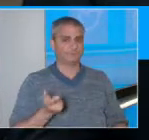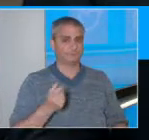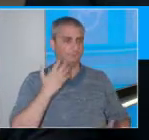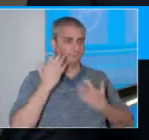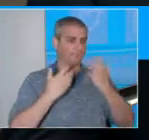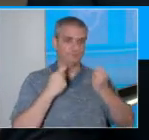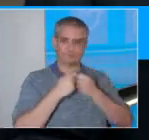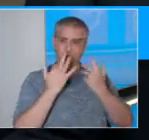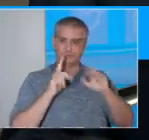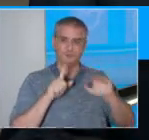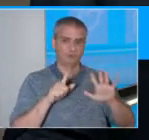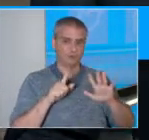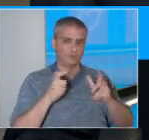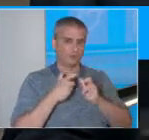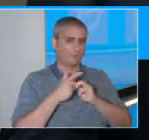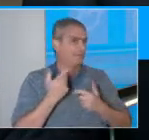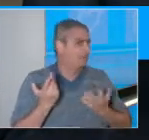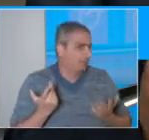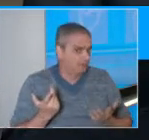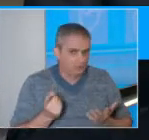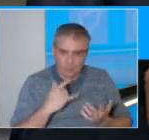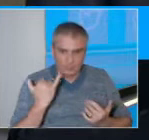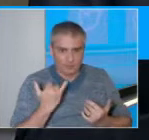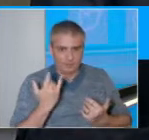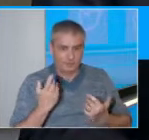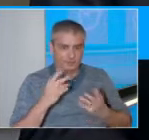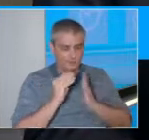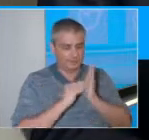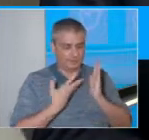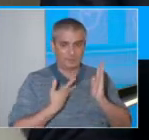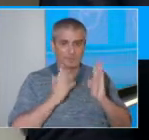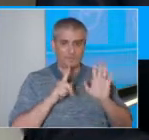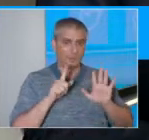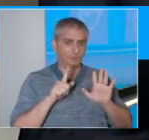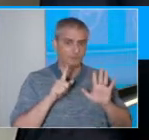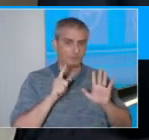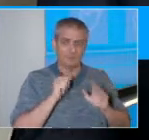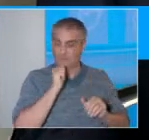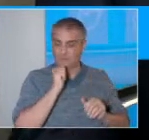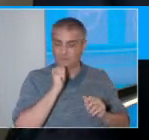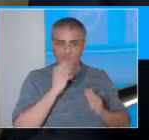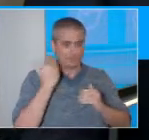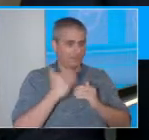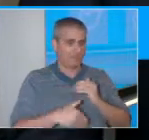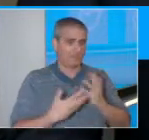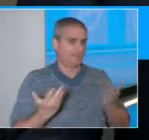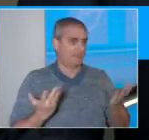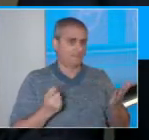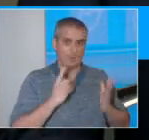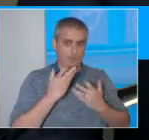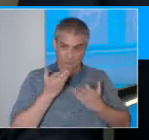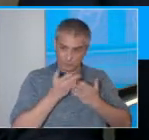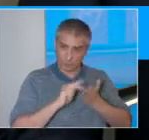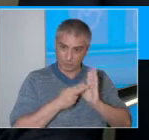הסערה סביב מספר 7 במפלגה, שלא תמיד אתם בסקרים מקבלים אפילו 7, מסרבת לגבוהה. זה מסייע